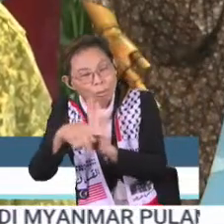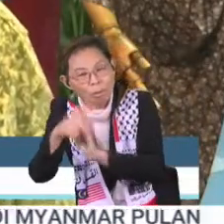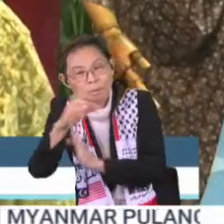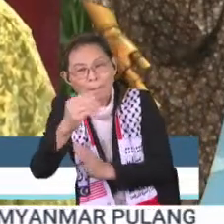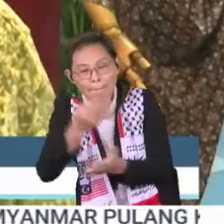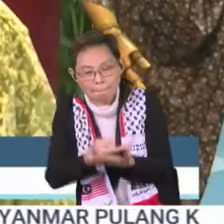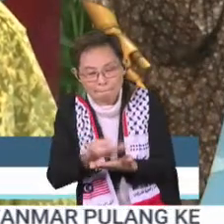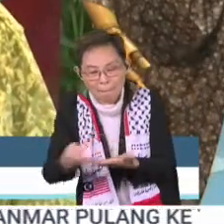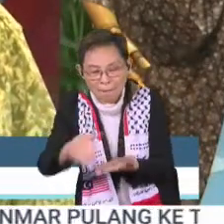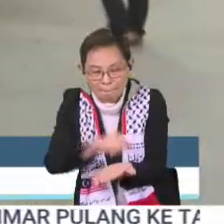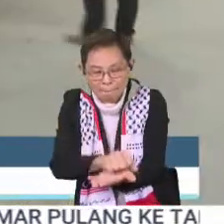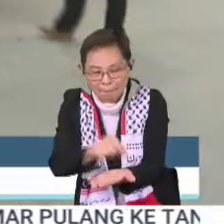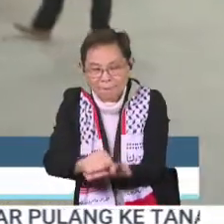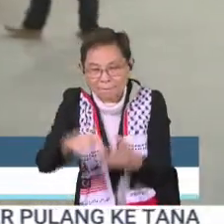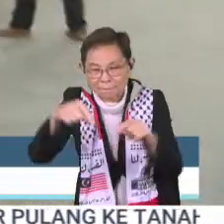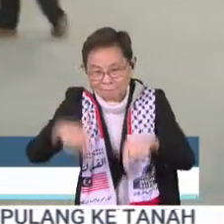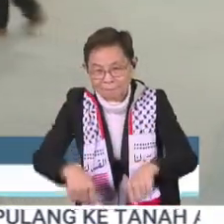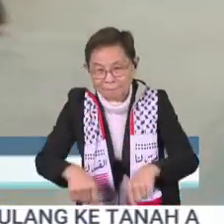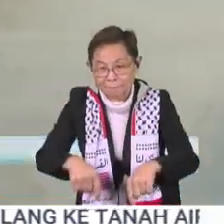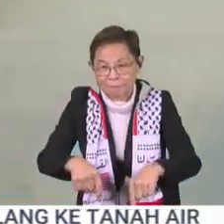membeli batik di sini.